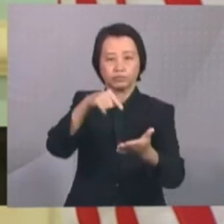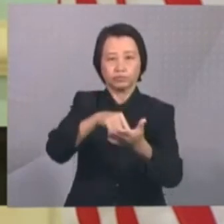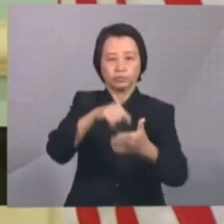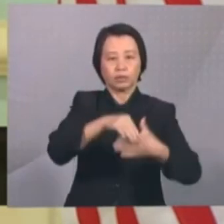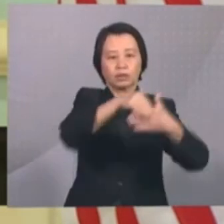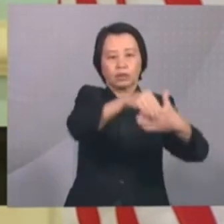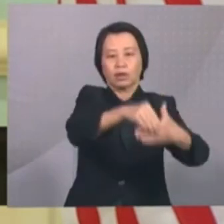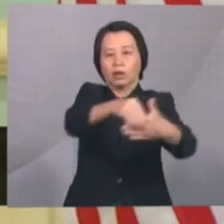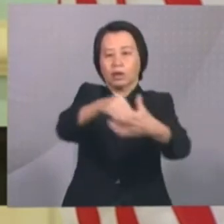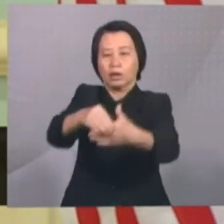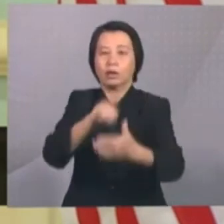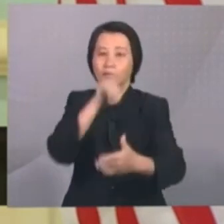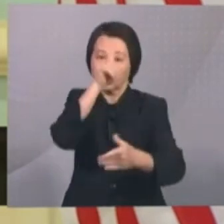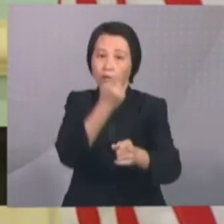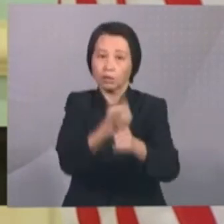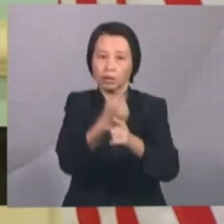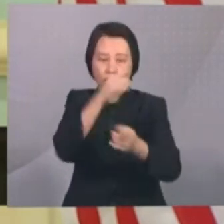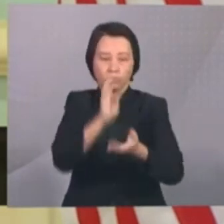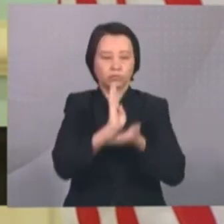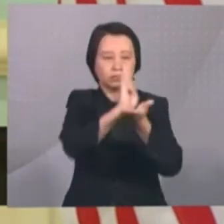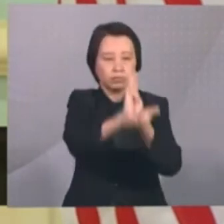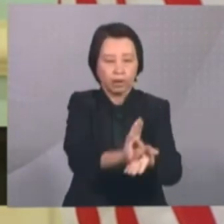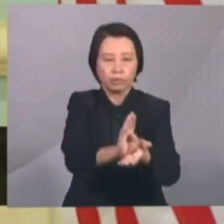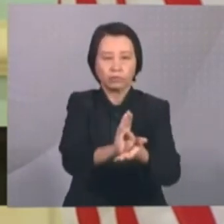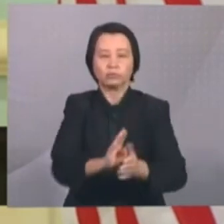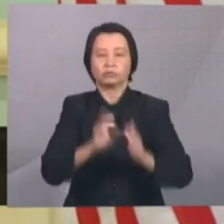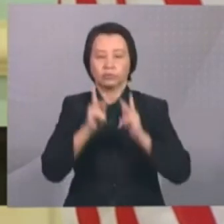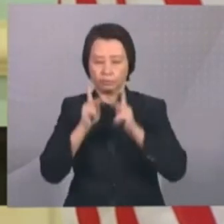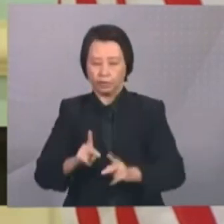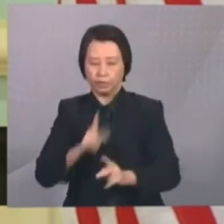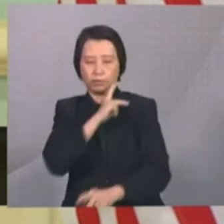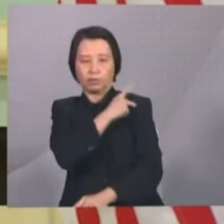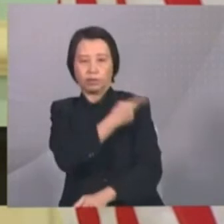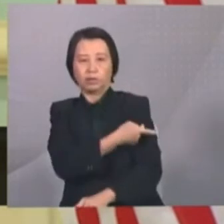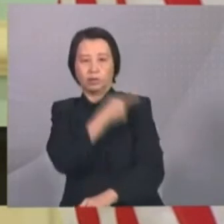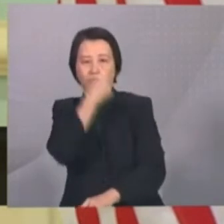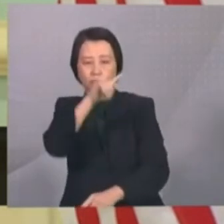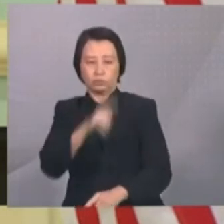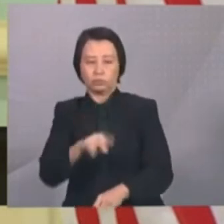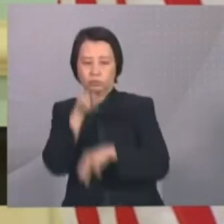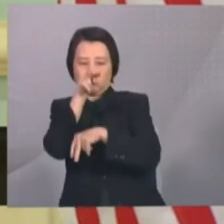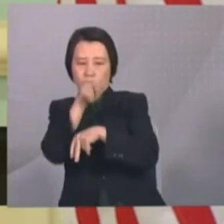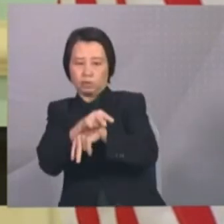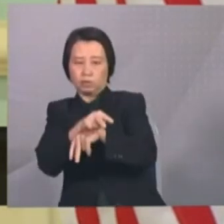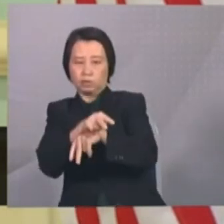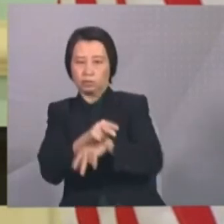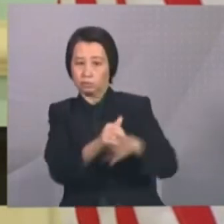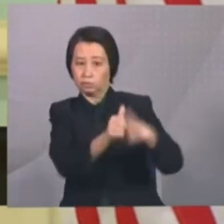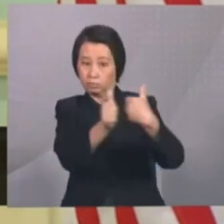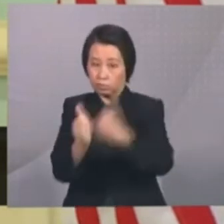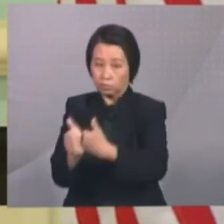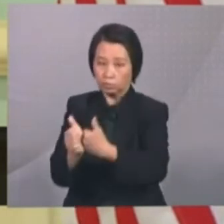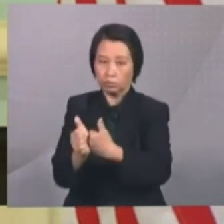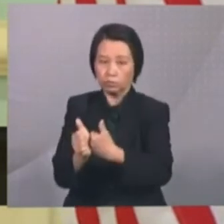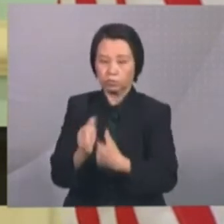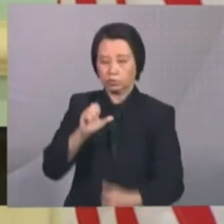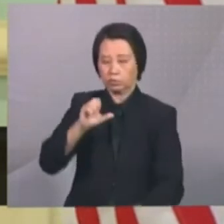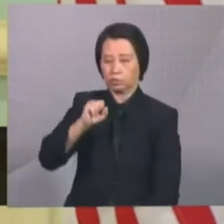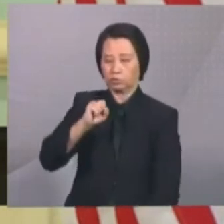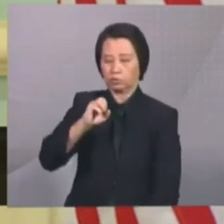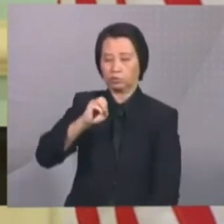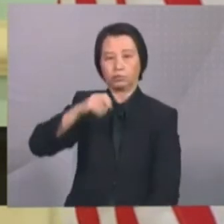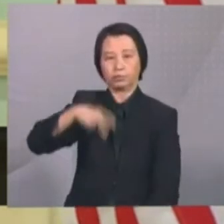satu cara untuk membantu pihak berkuasa untuk memantau pematuhan kepada